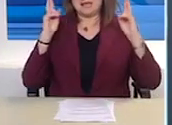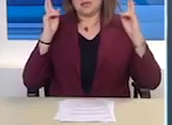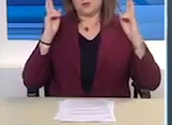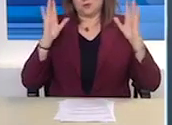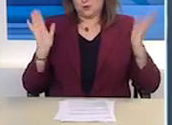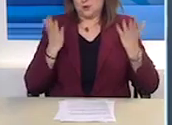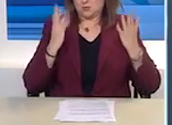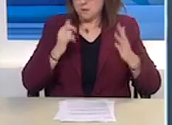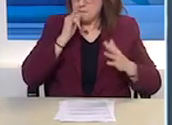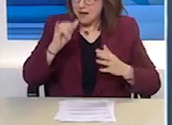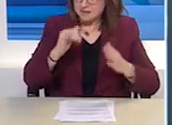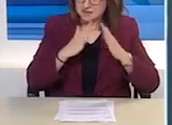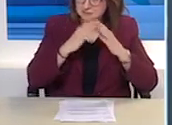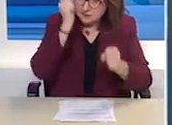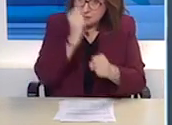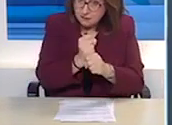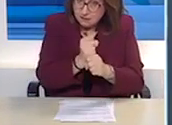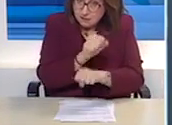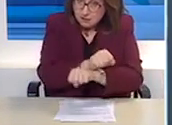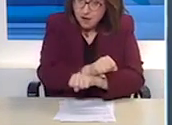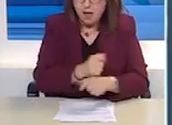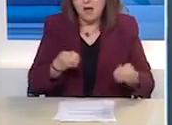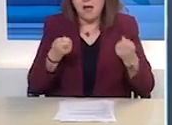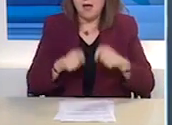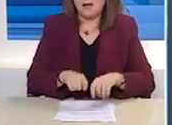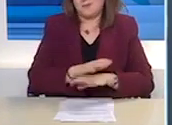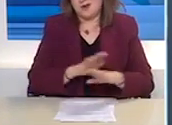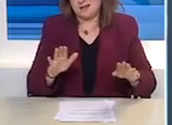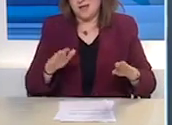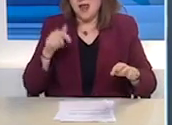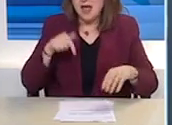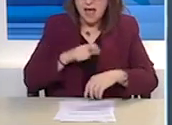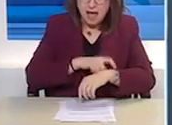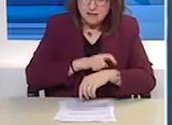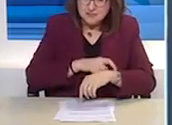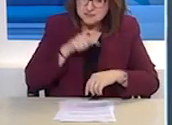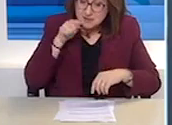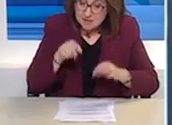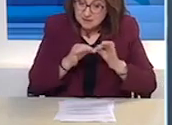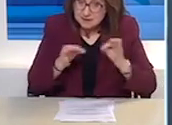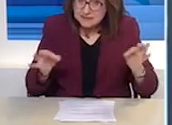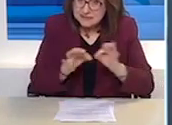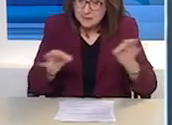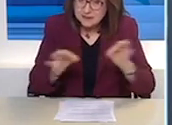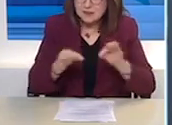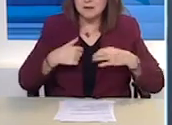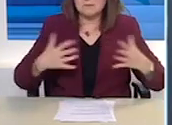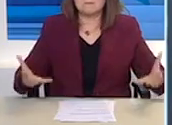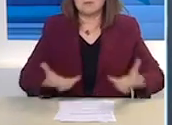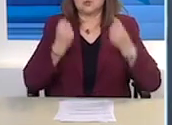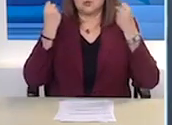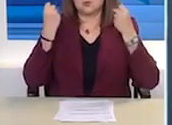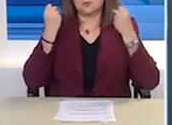μέσα. Αλλά αυτή τη στιγμή αυτά τα μέτρα είναι που μας σώζουν. Σώζουν ζωές κάθε